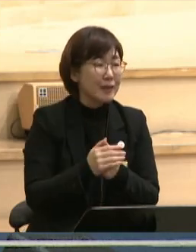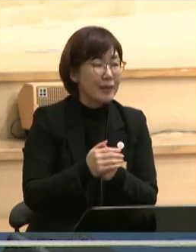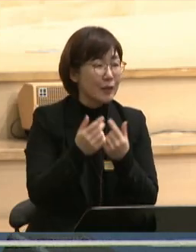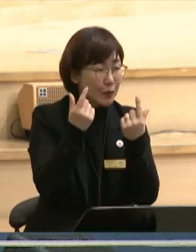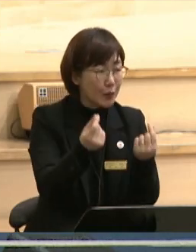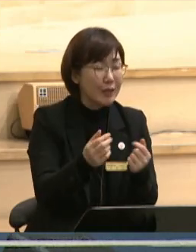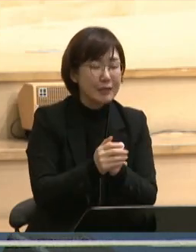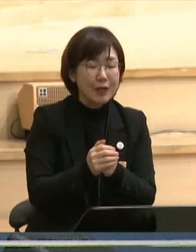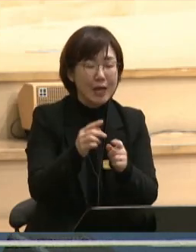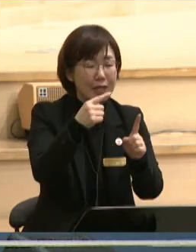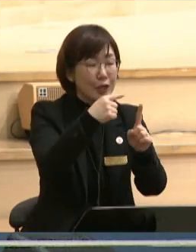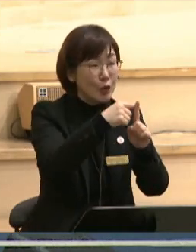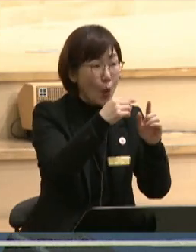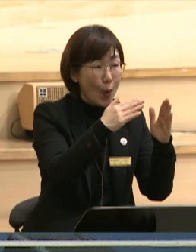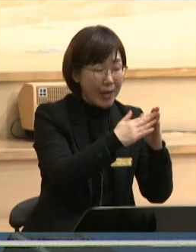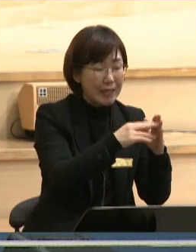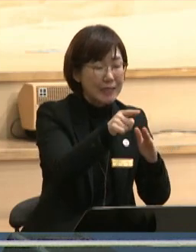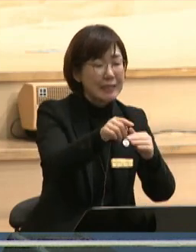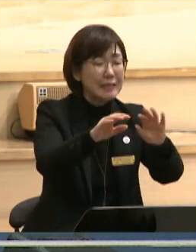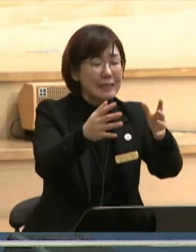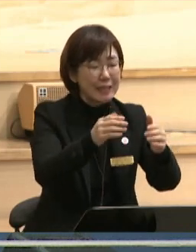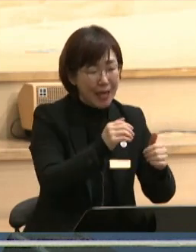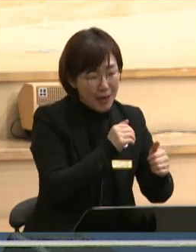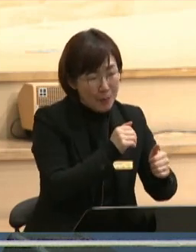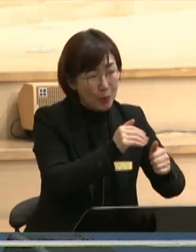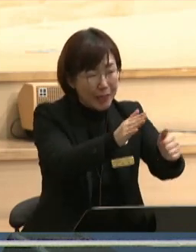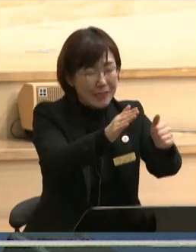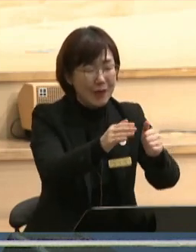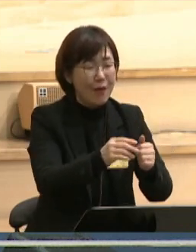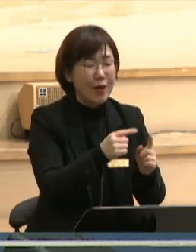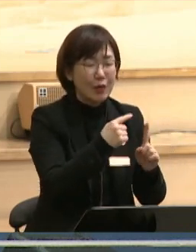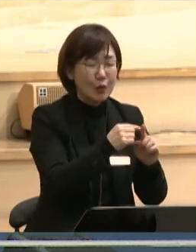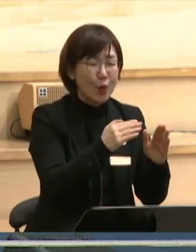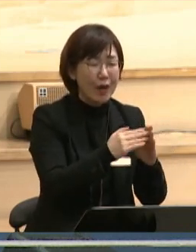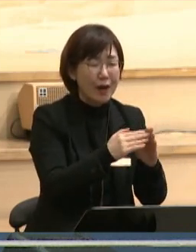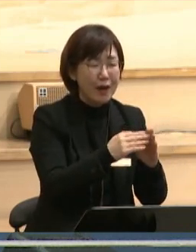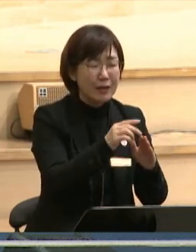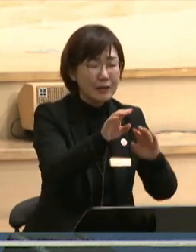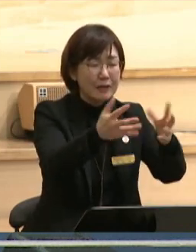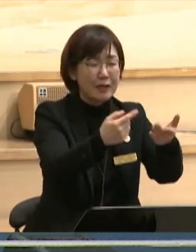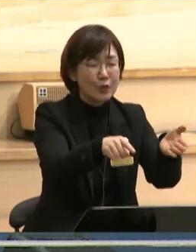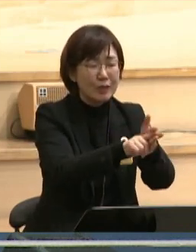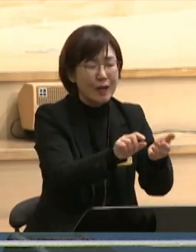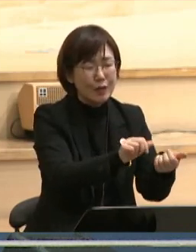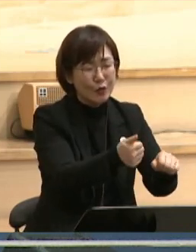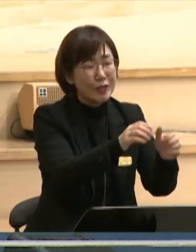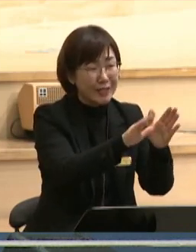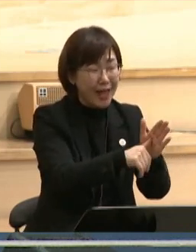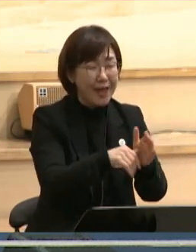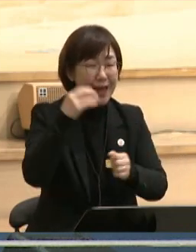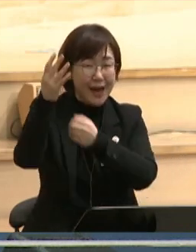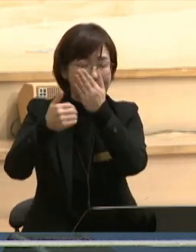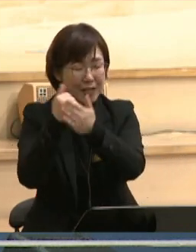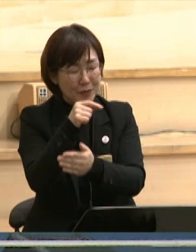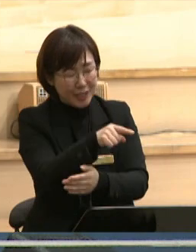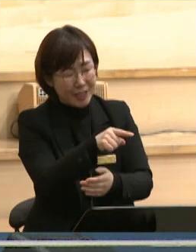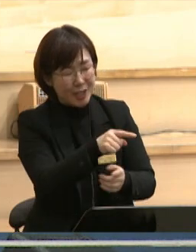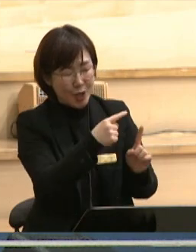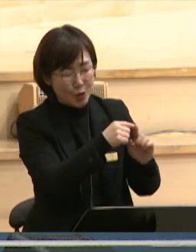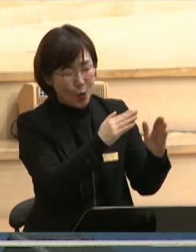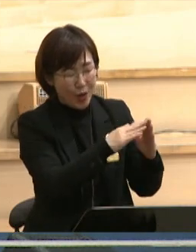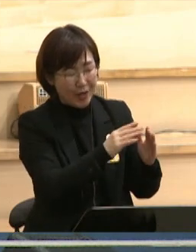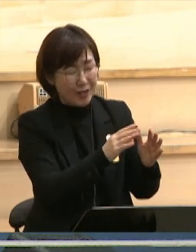보내셔서 교회가 세상을 위해서 죽을 때에 하나님은 그 교회를 통해서 세상과